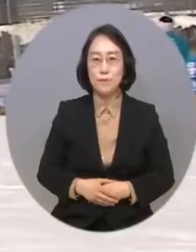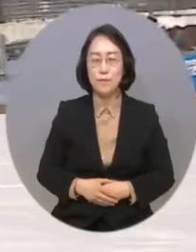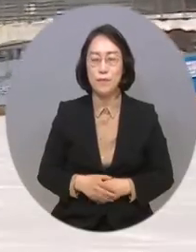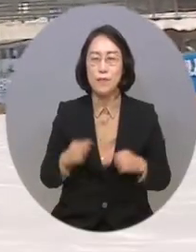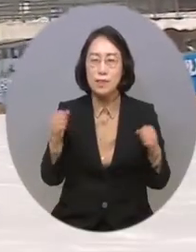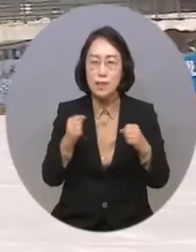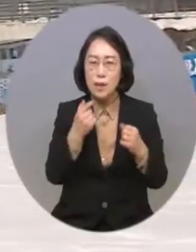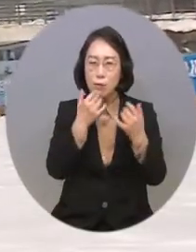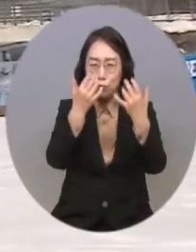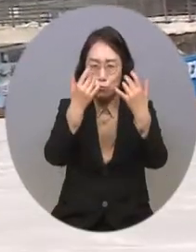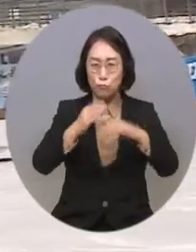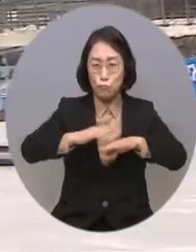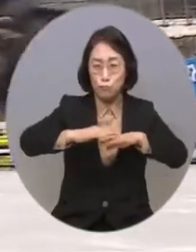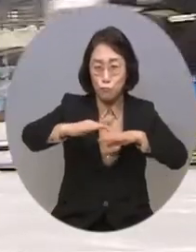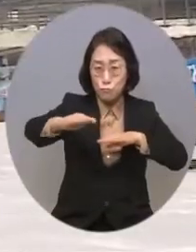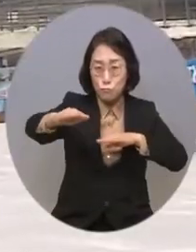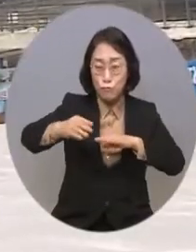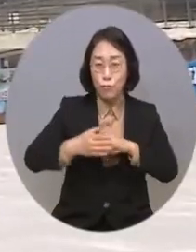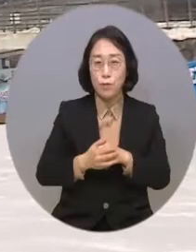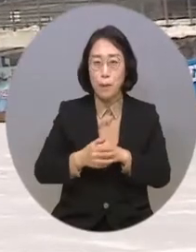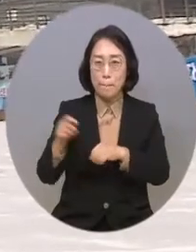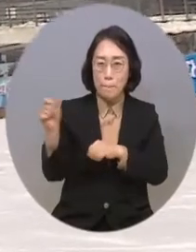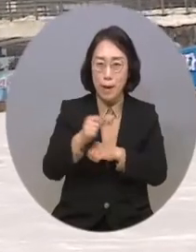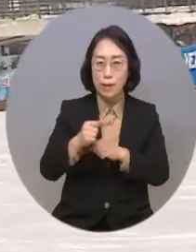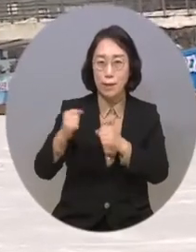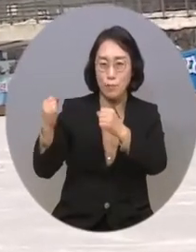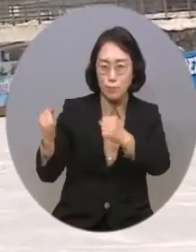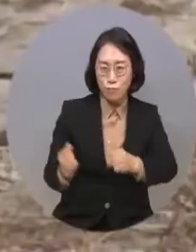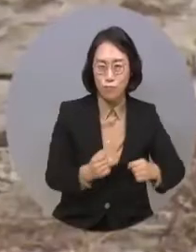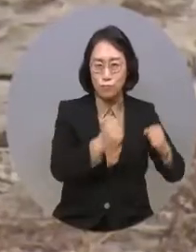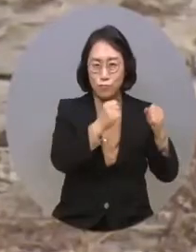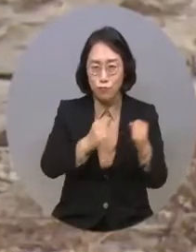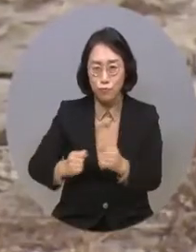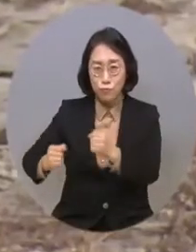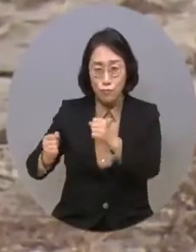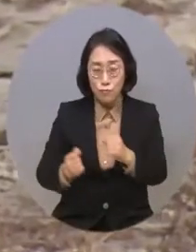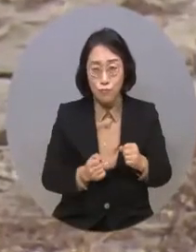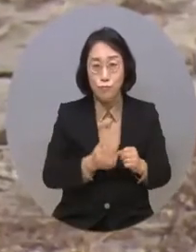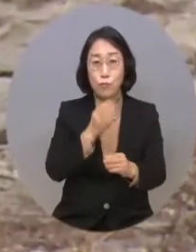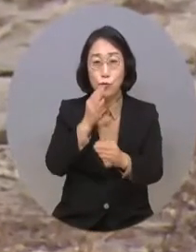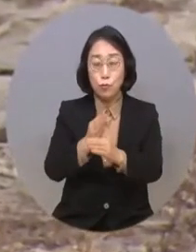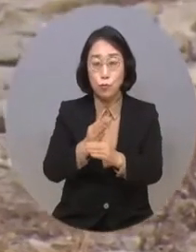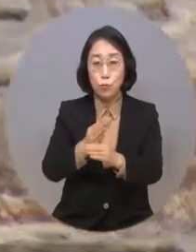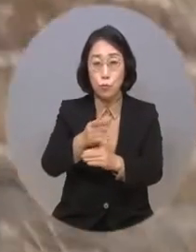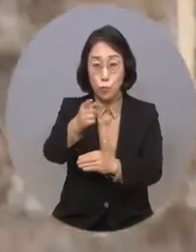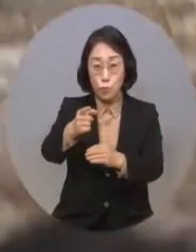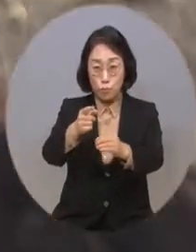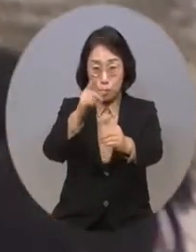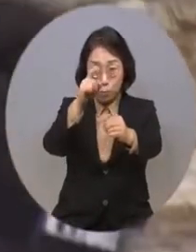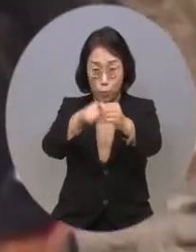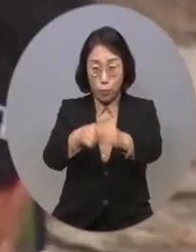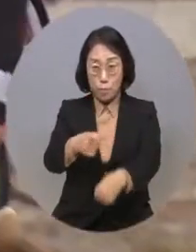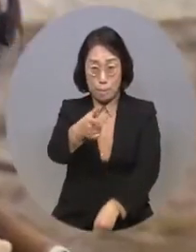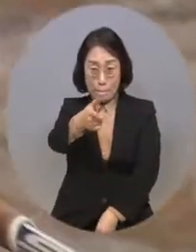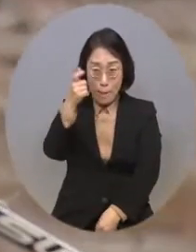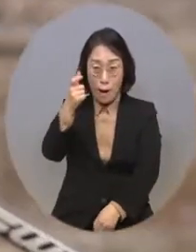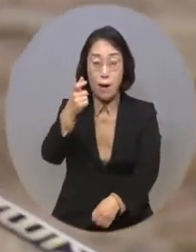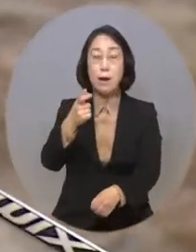차가운 설원이 눈길을 헤치며 빠른 속도로 질주하고 때로는 관역을 향해 방아쇠를 당기기도